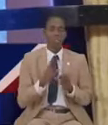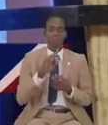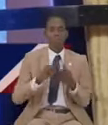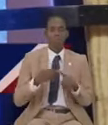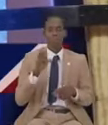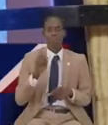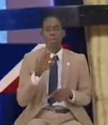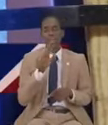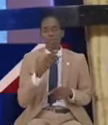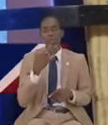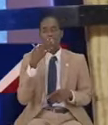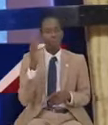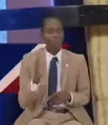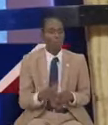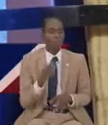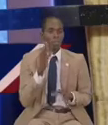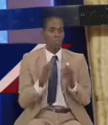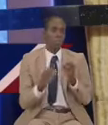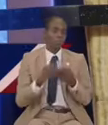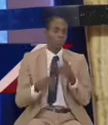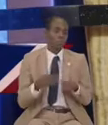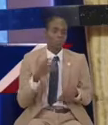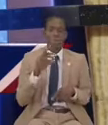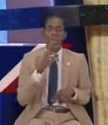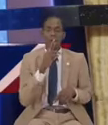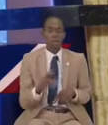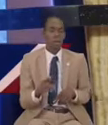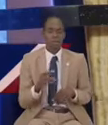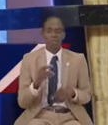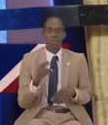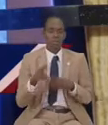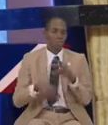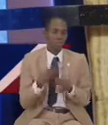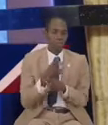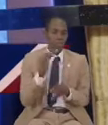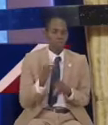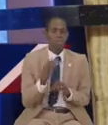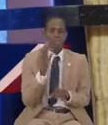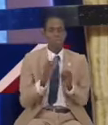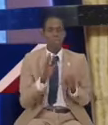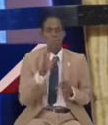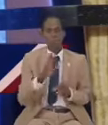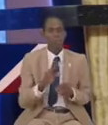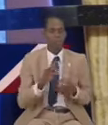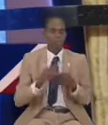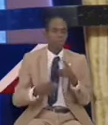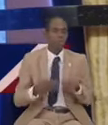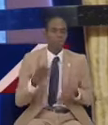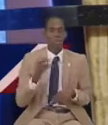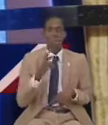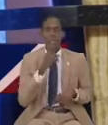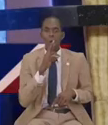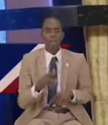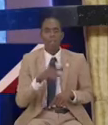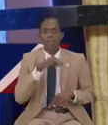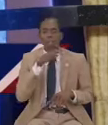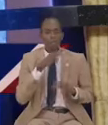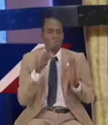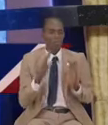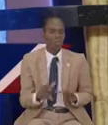les bonnes mères si vos compagnons sont mauvais sont souillés sont des gens qui assistaient compagnons sont des